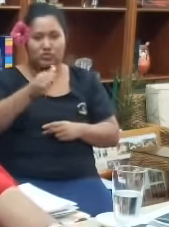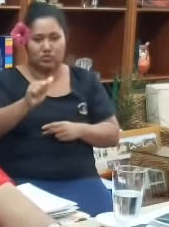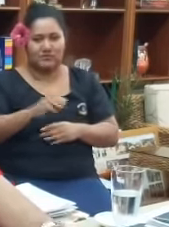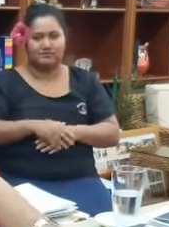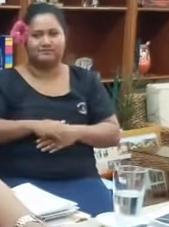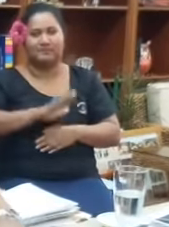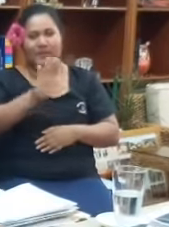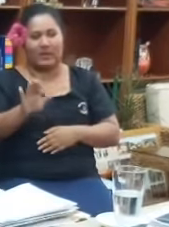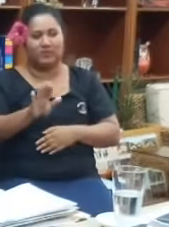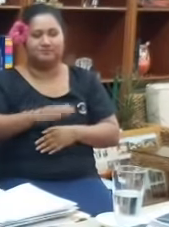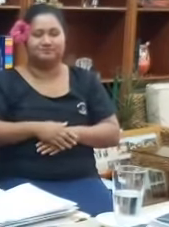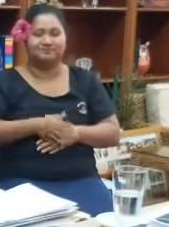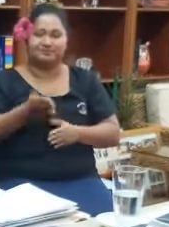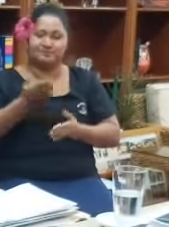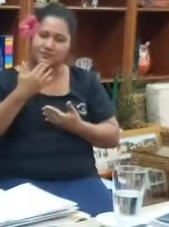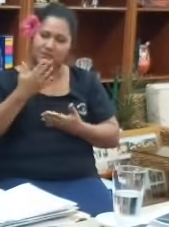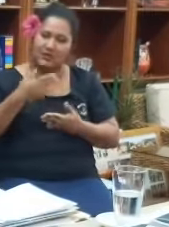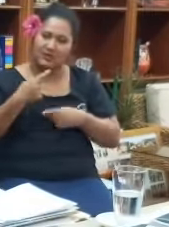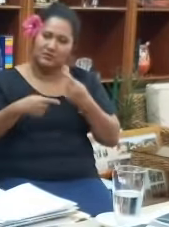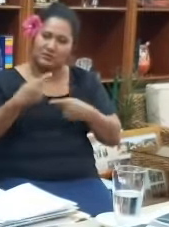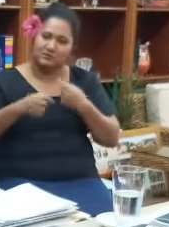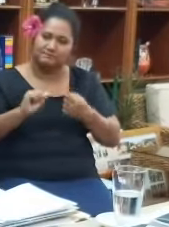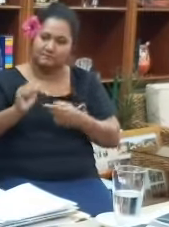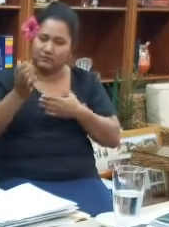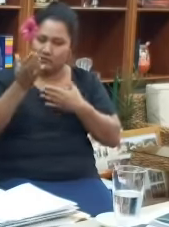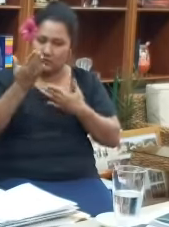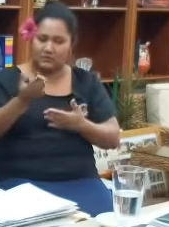alu hasta esa uno en la opción